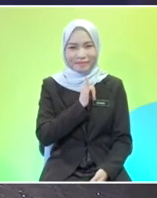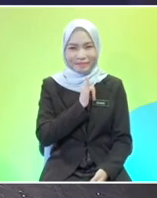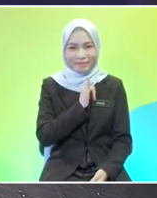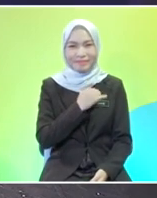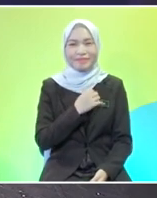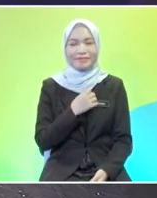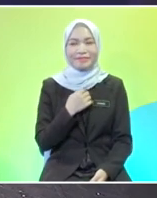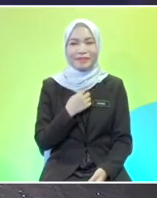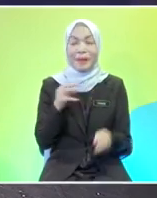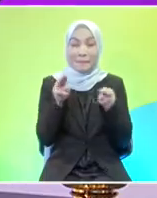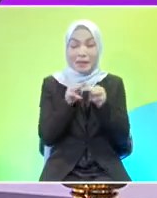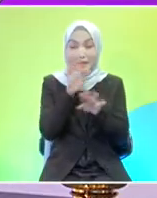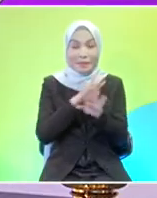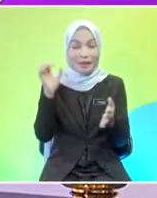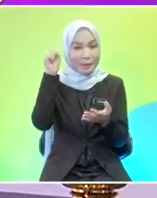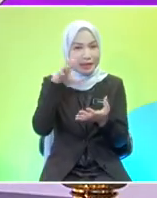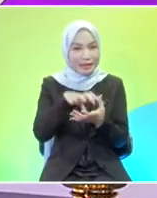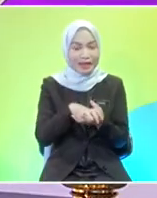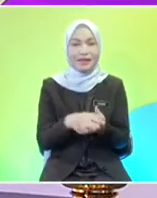pun ingat